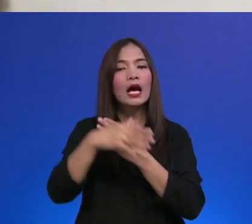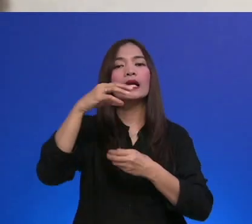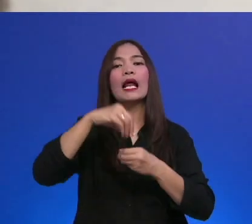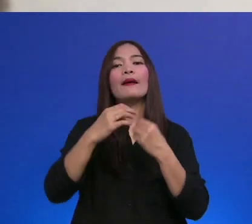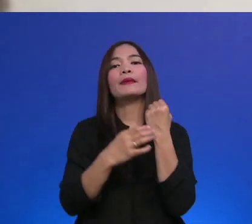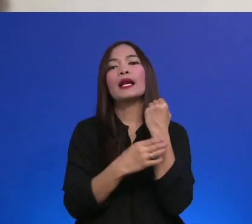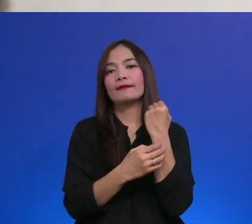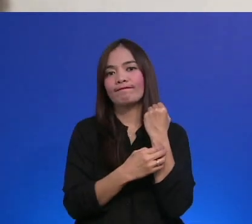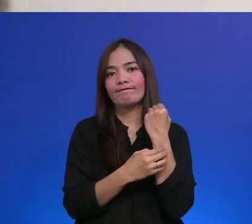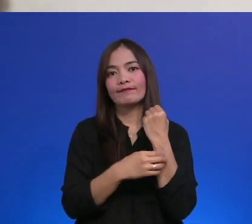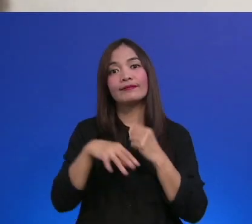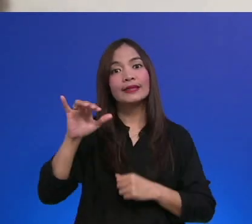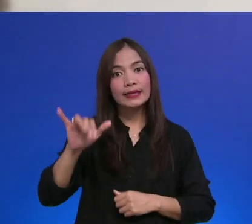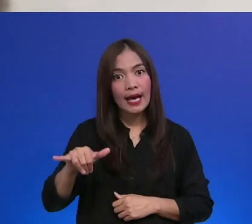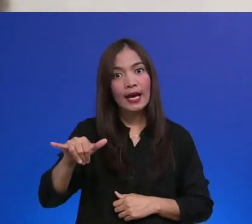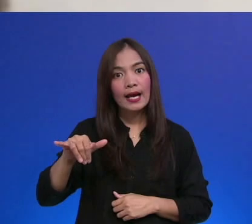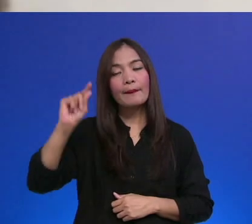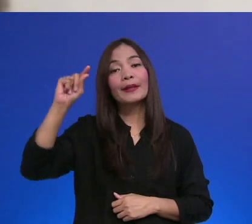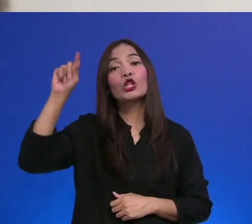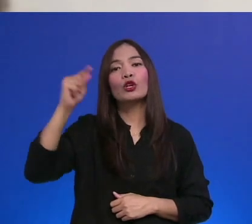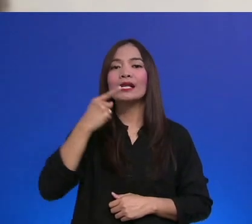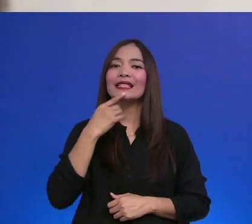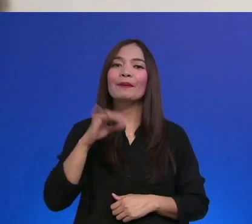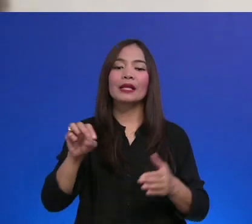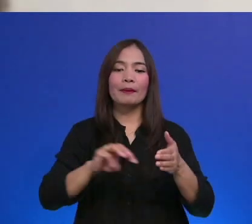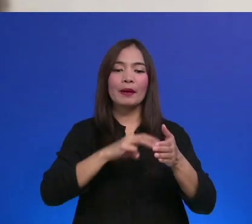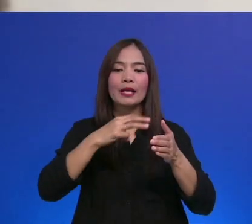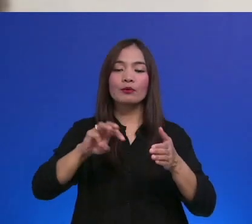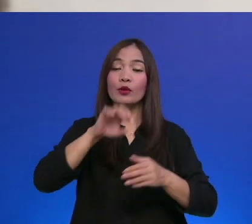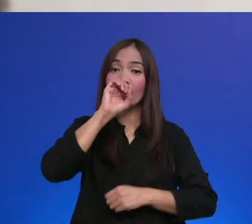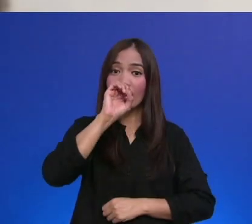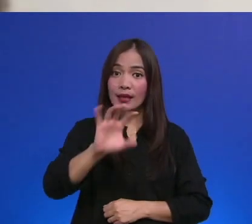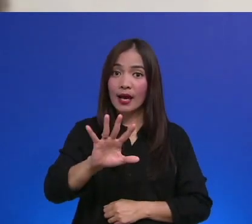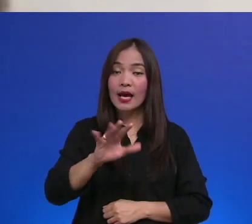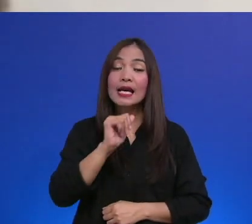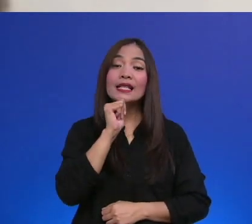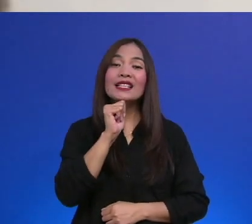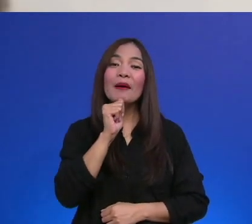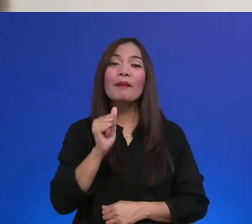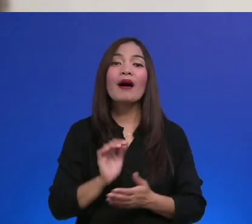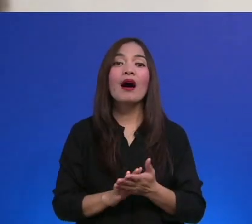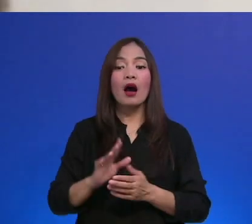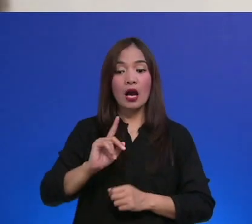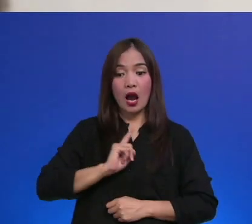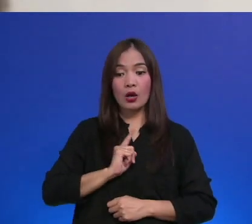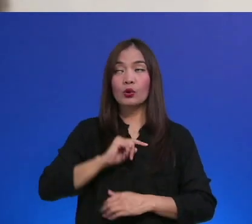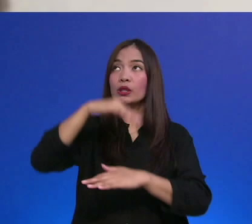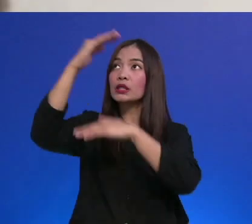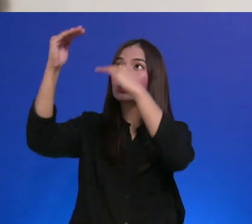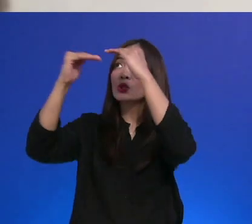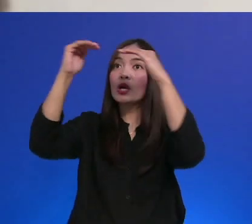dan memang saudaraku seperti pemasmur berkata siapa gerangan ada padaku di surga